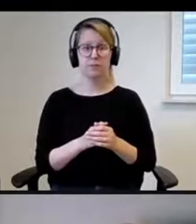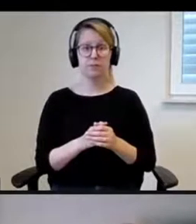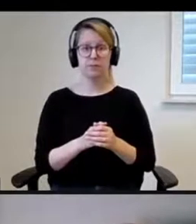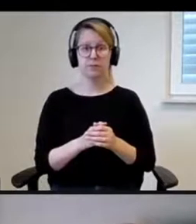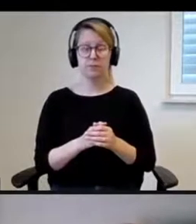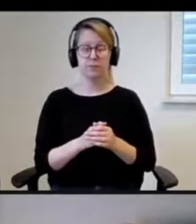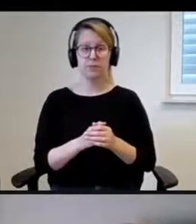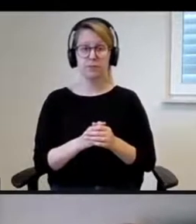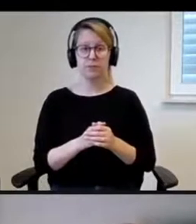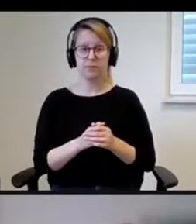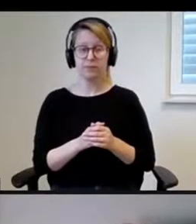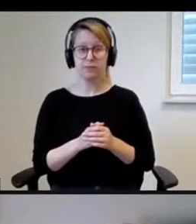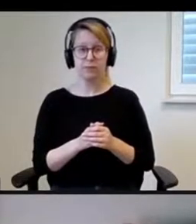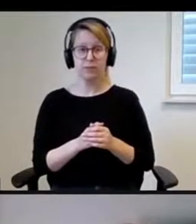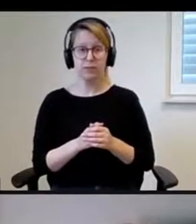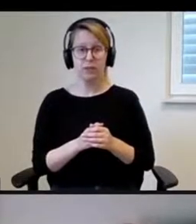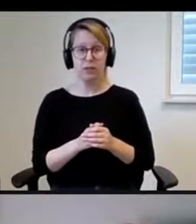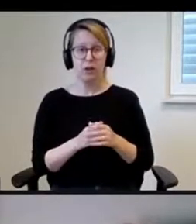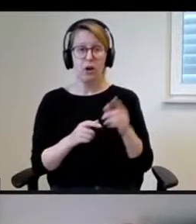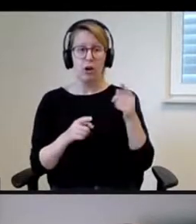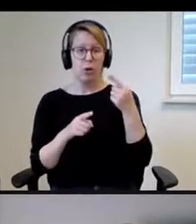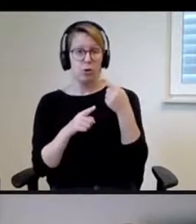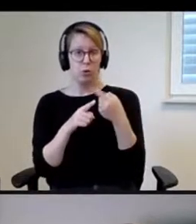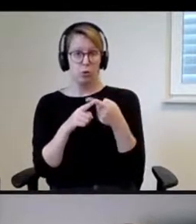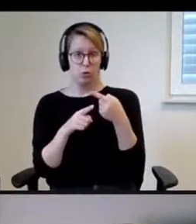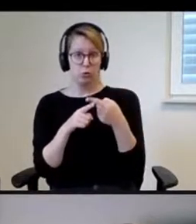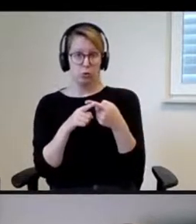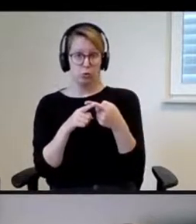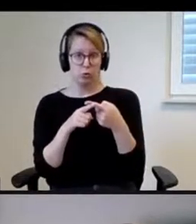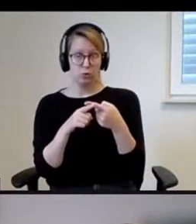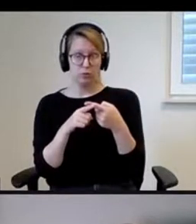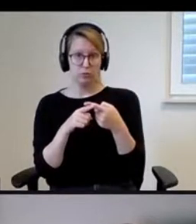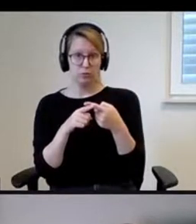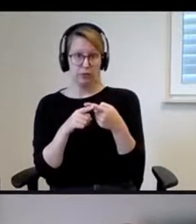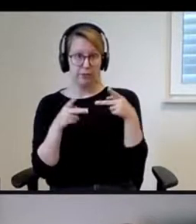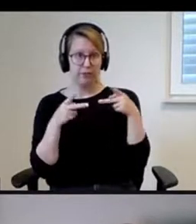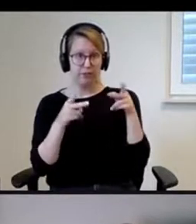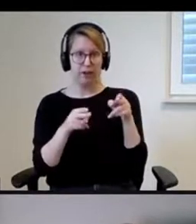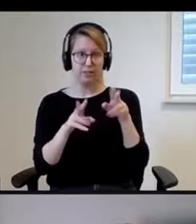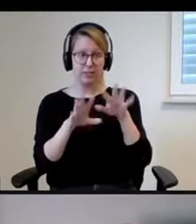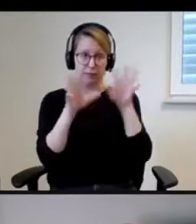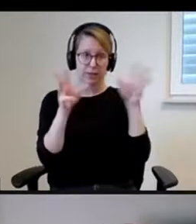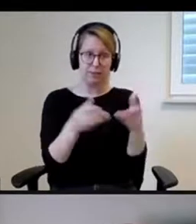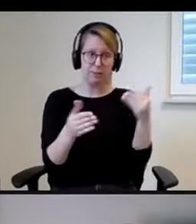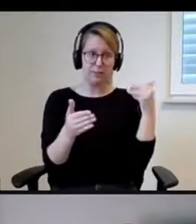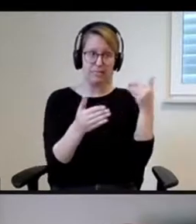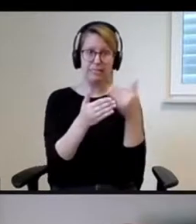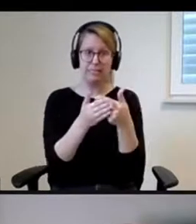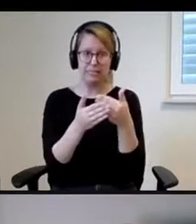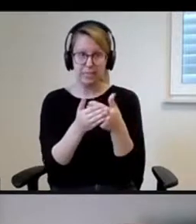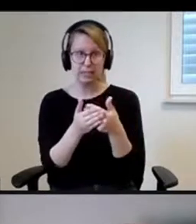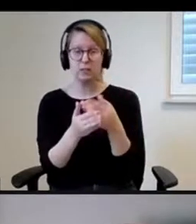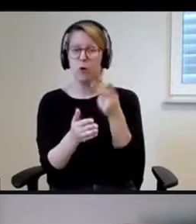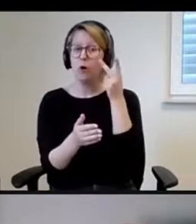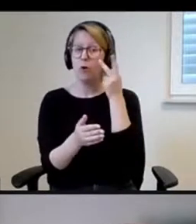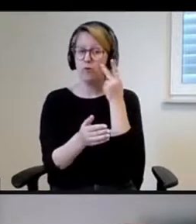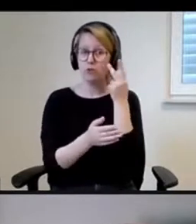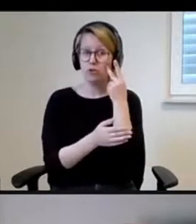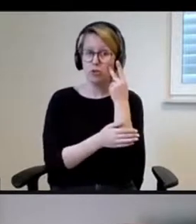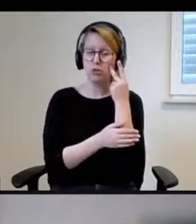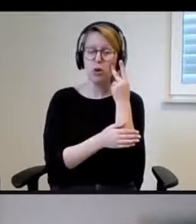Lützeburg betrachtet gewirkt an der Phase von der Pandemie bis jetzt? Was sind da eher Doléances zu diesem